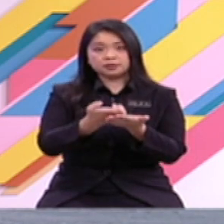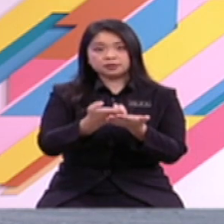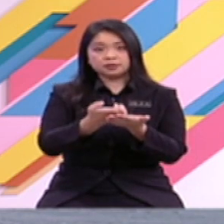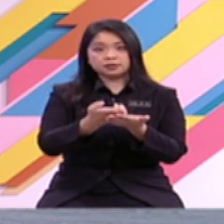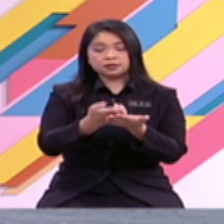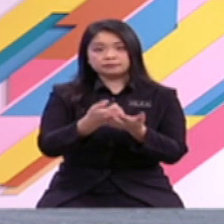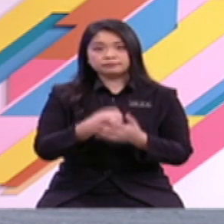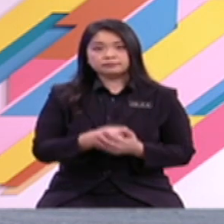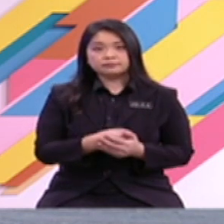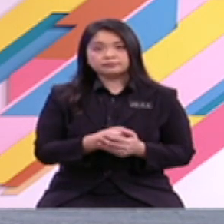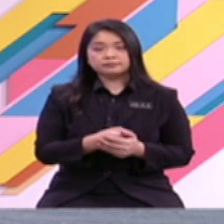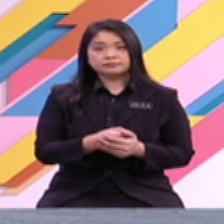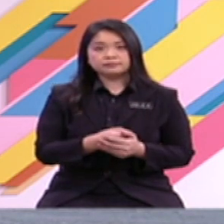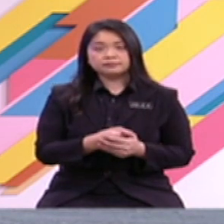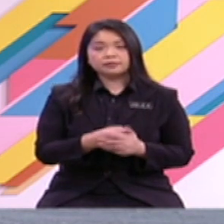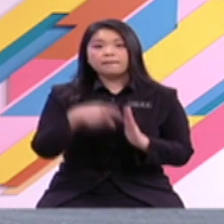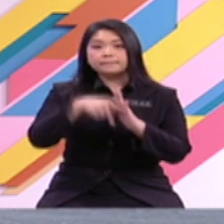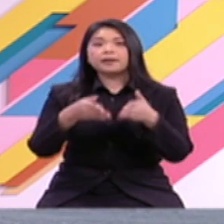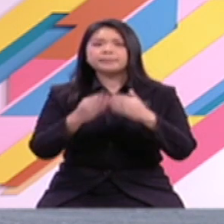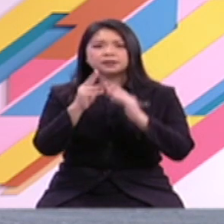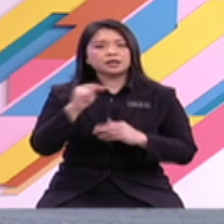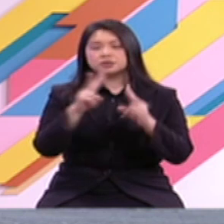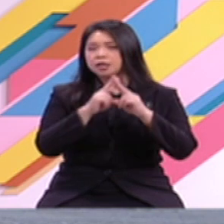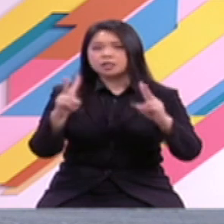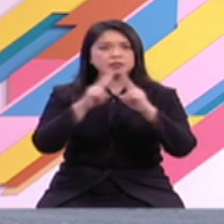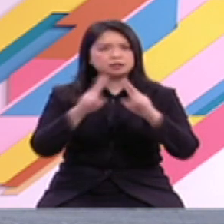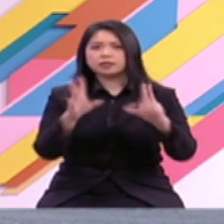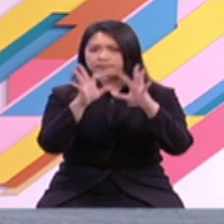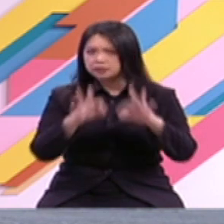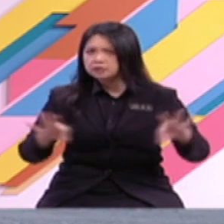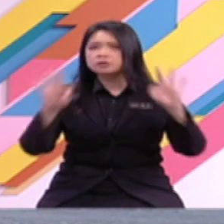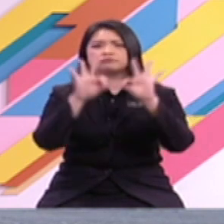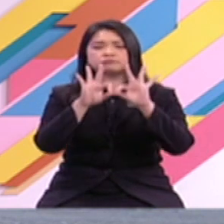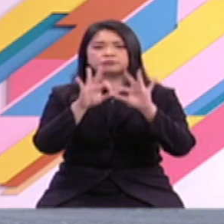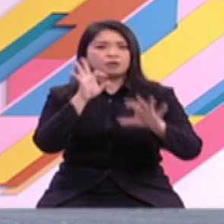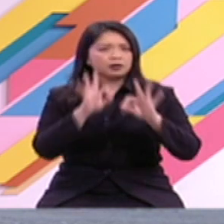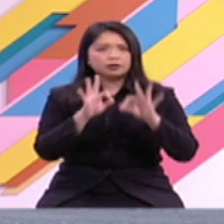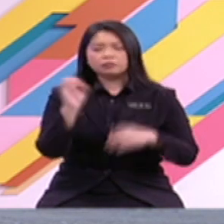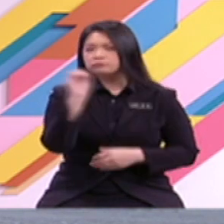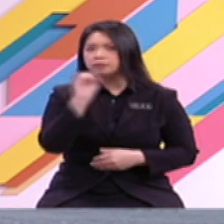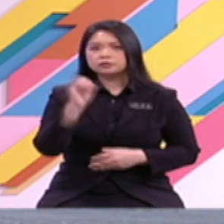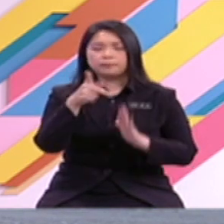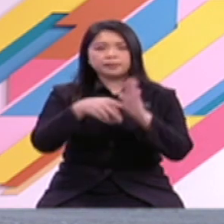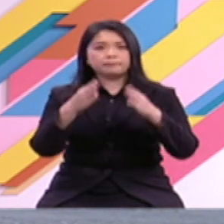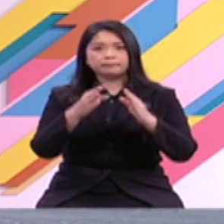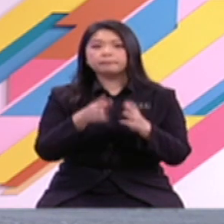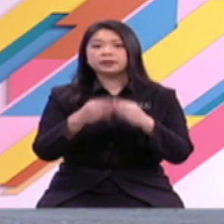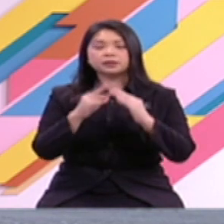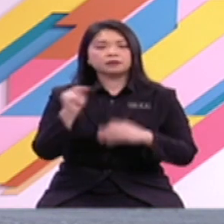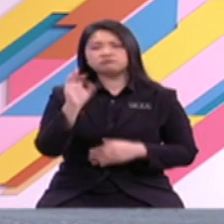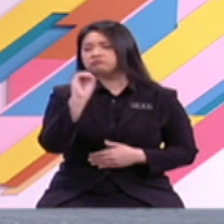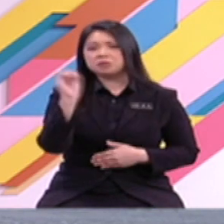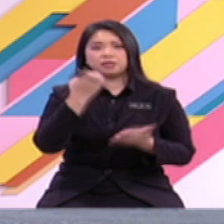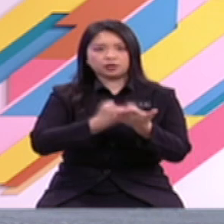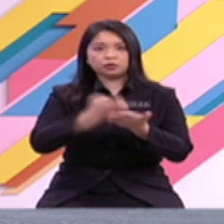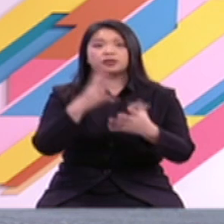ekonomi permintaan sangat penting kalau takjub permintaan takde kegiatan ekonomi yang dapat dilaksanakan